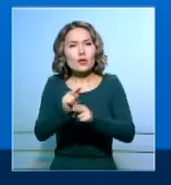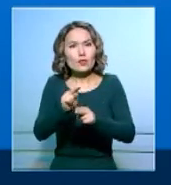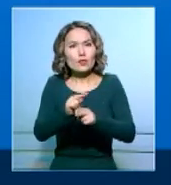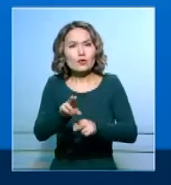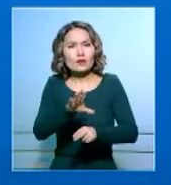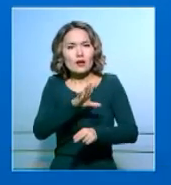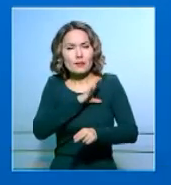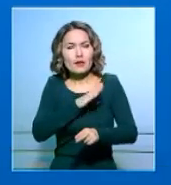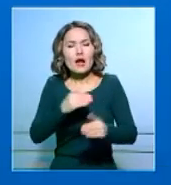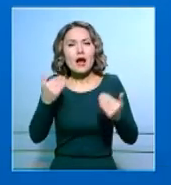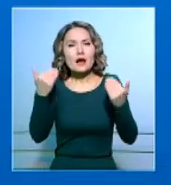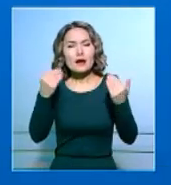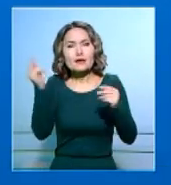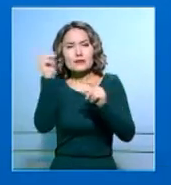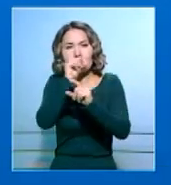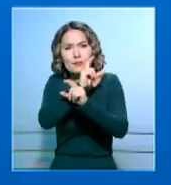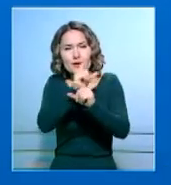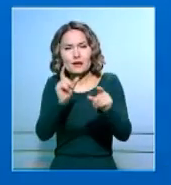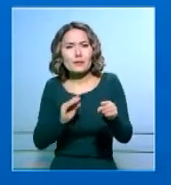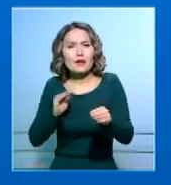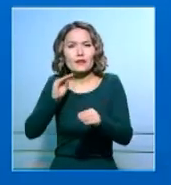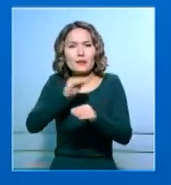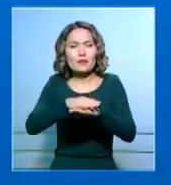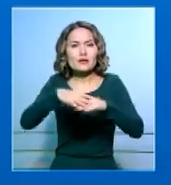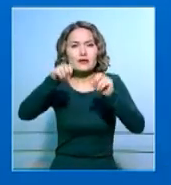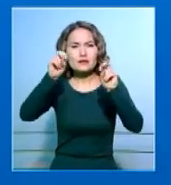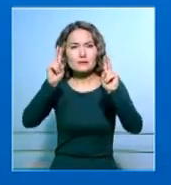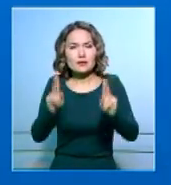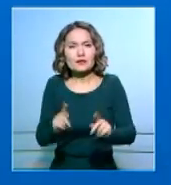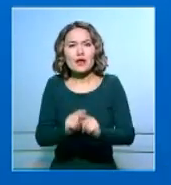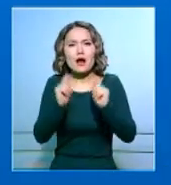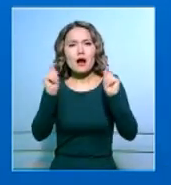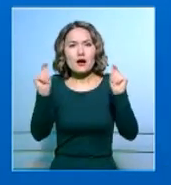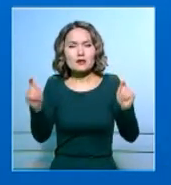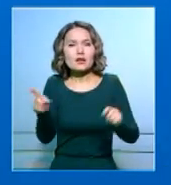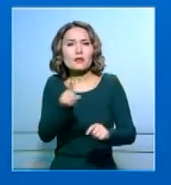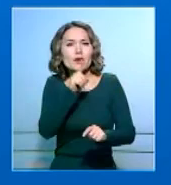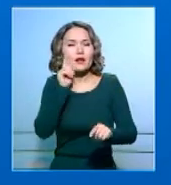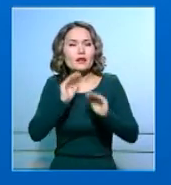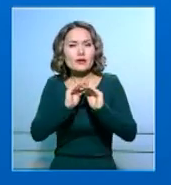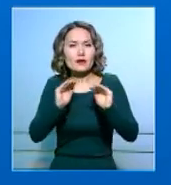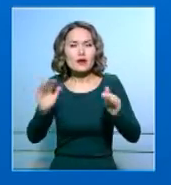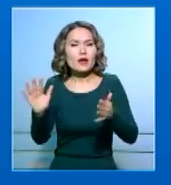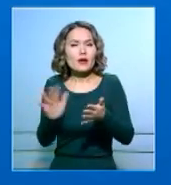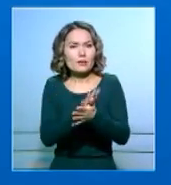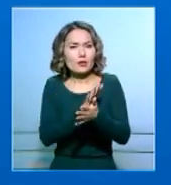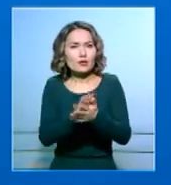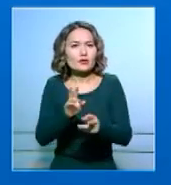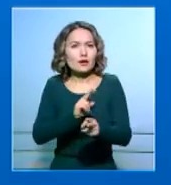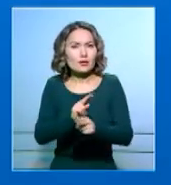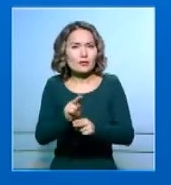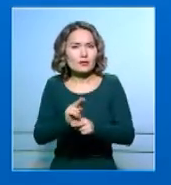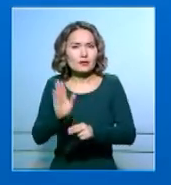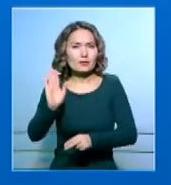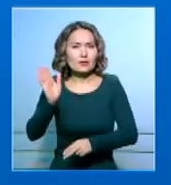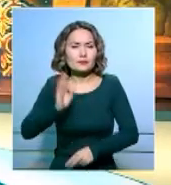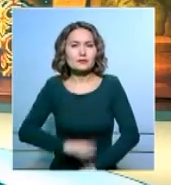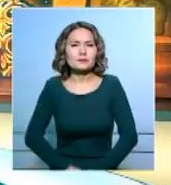базаны қайта жасап кеңейтпекпіз. Жеке құрам көп болады және олардың барлығы кәсіптік техникалық білім бойынша білім алады.